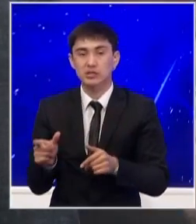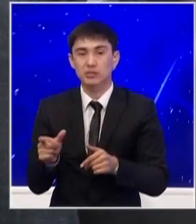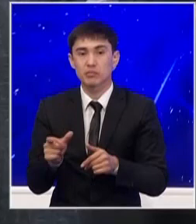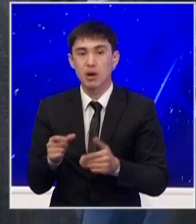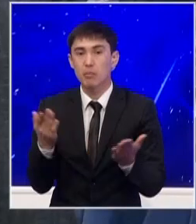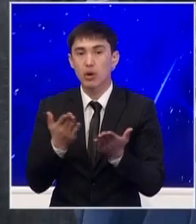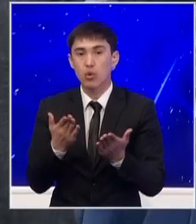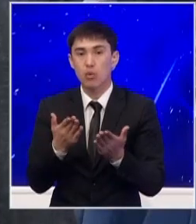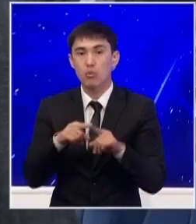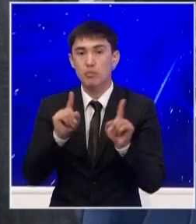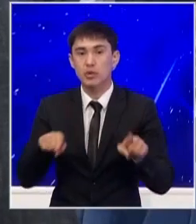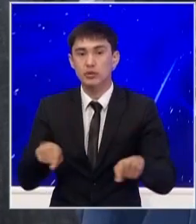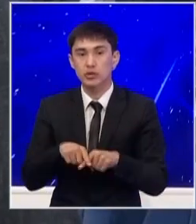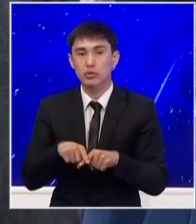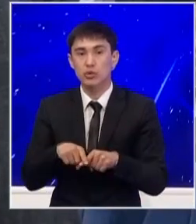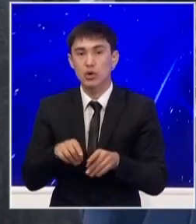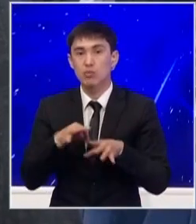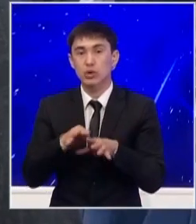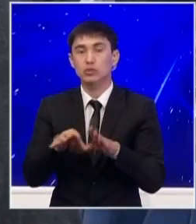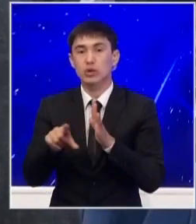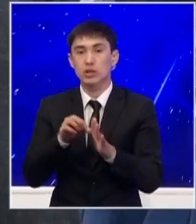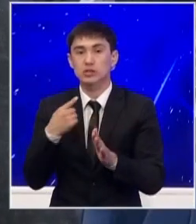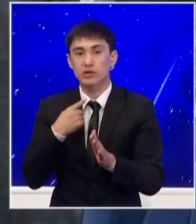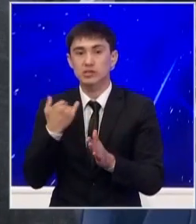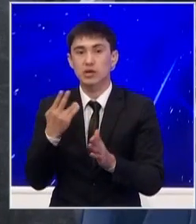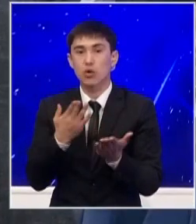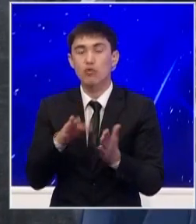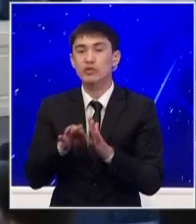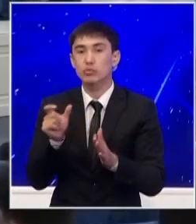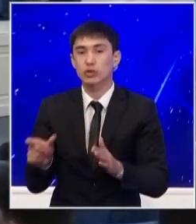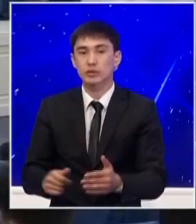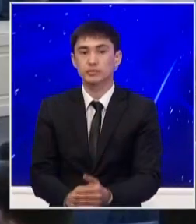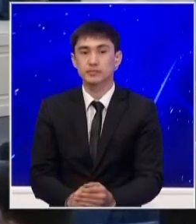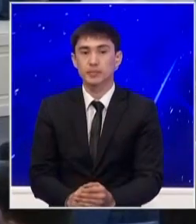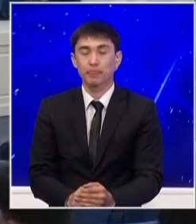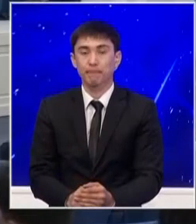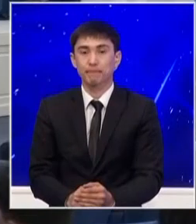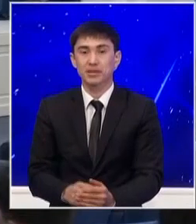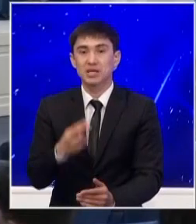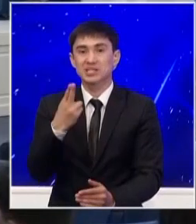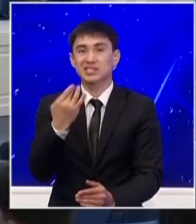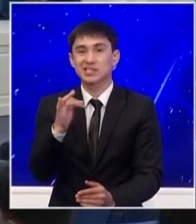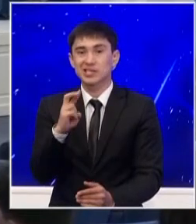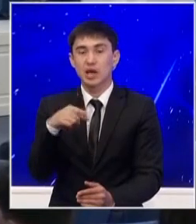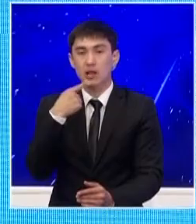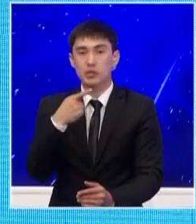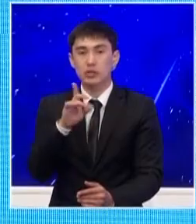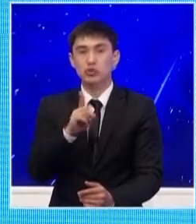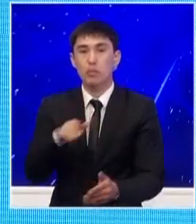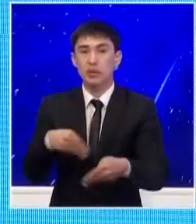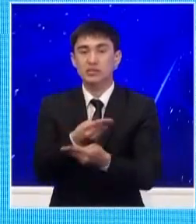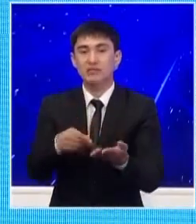по какому бюллетеню пройдет голосование за какого депутата. Представители ЦИК отметили, что